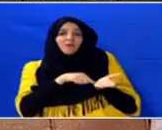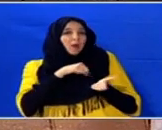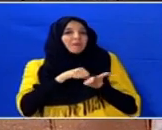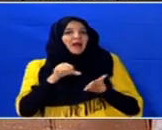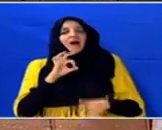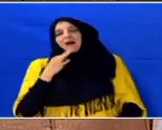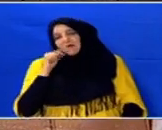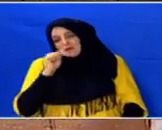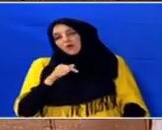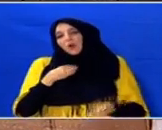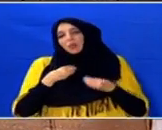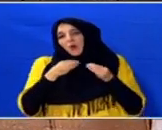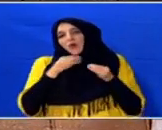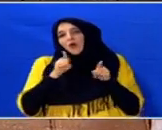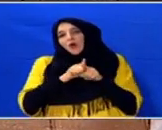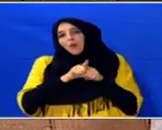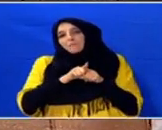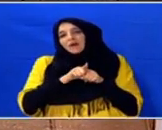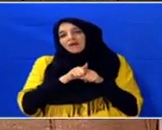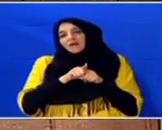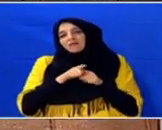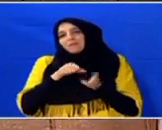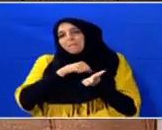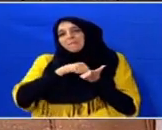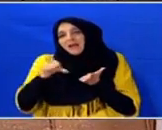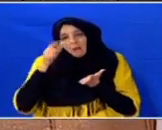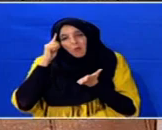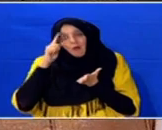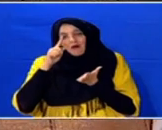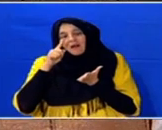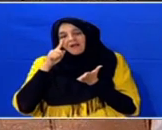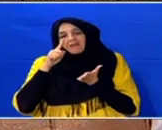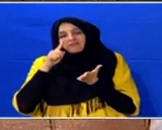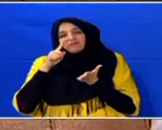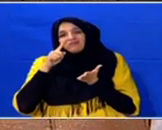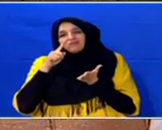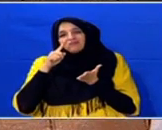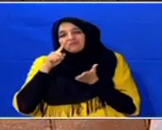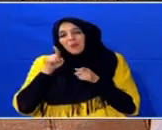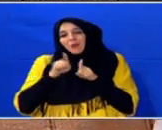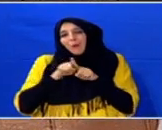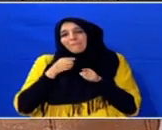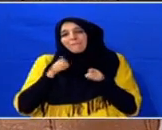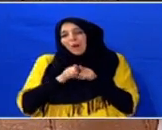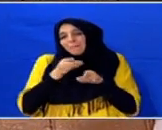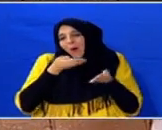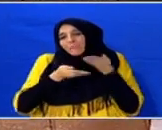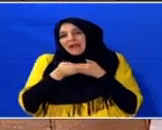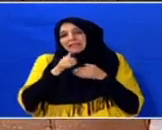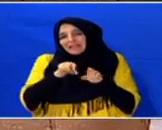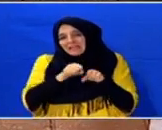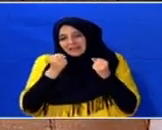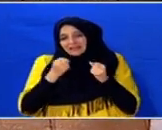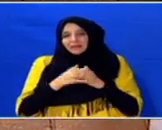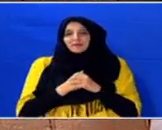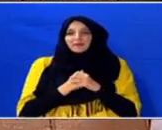تعويضا لجبر ما أتلفه، فلا يضمن قبل الدليل، لا